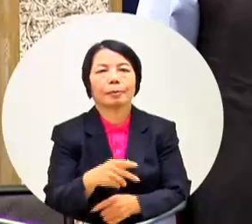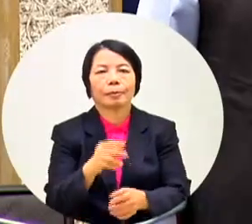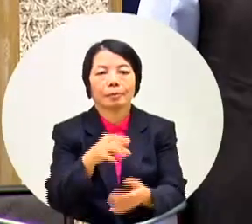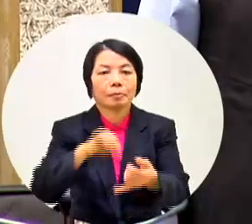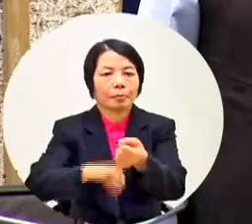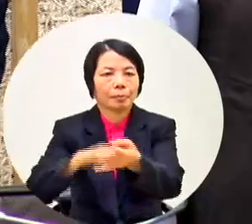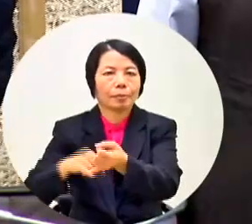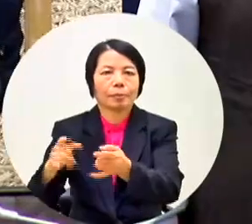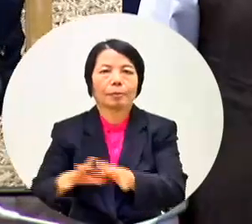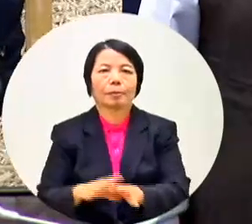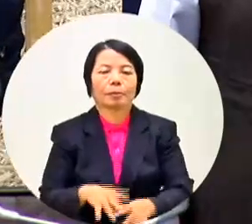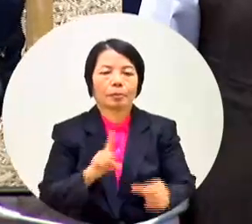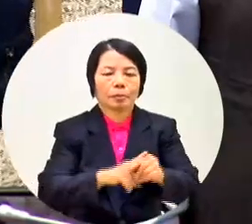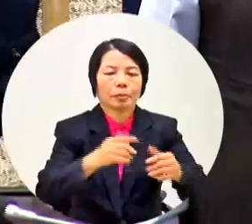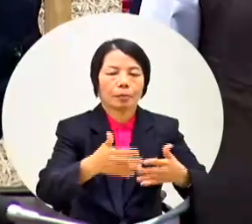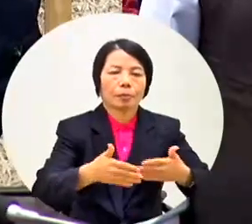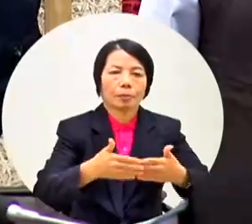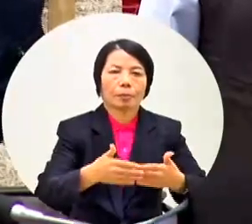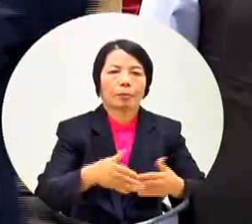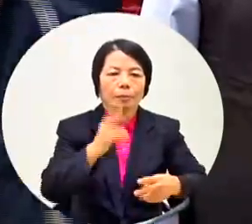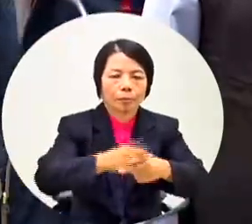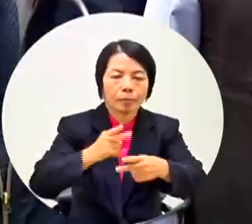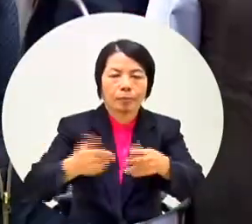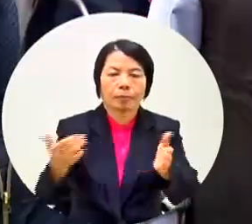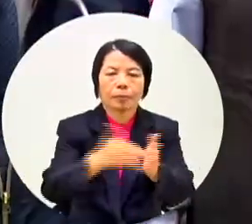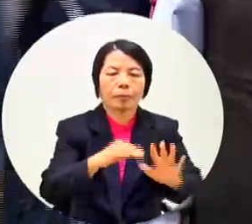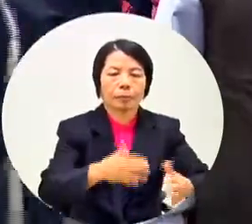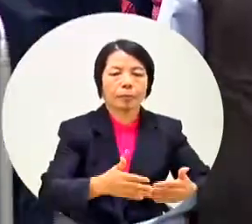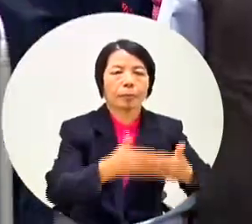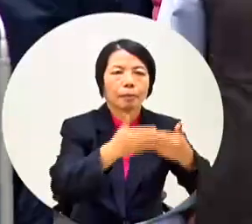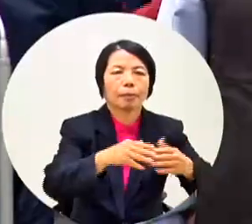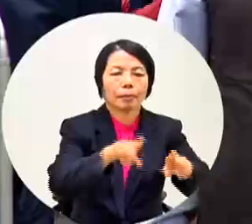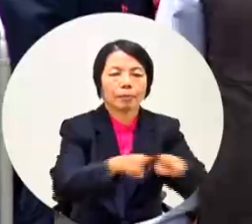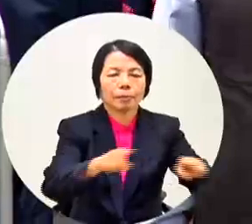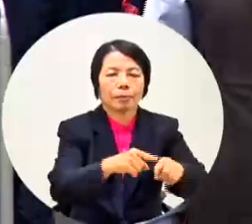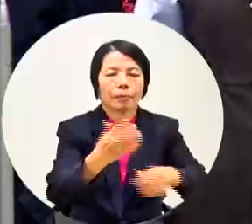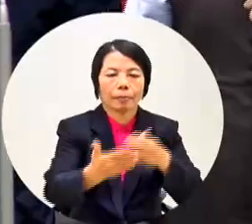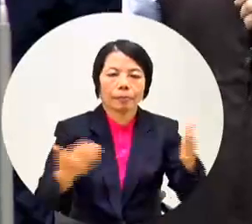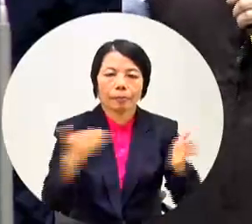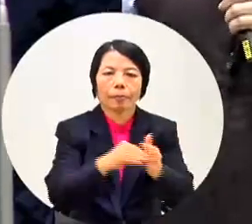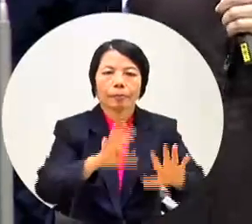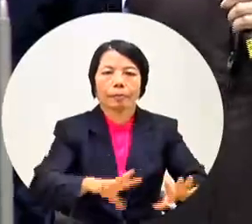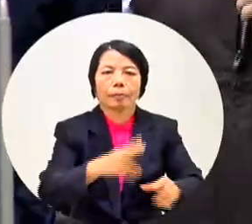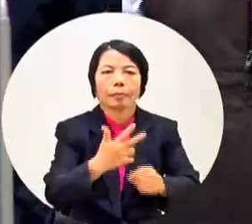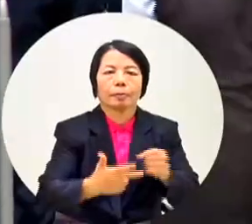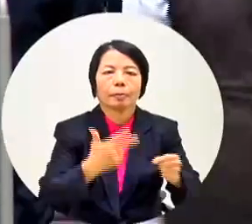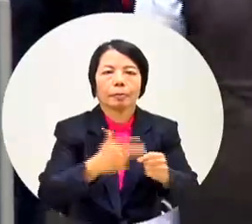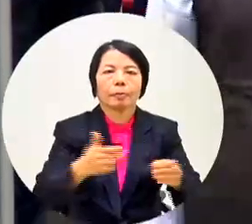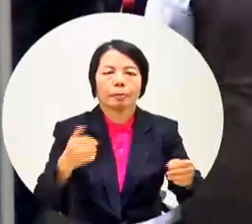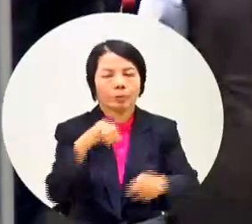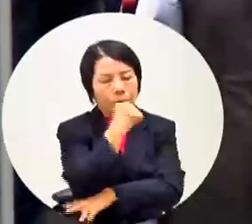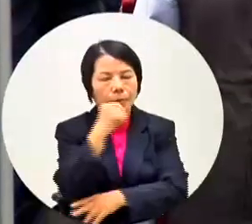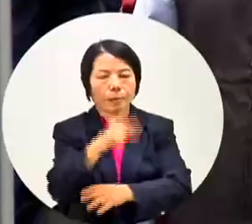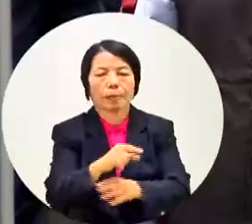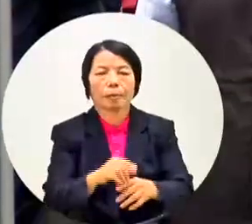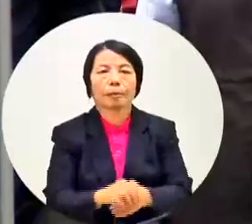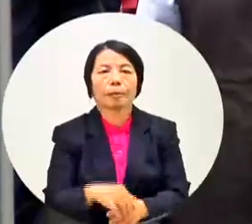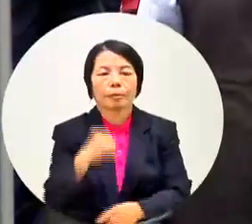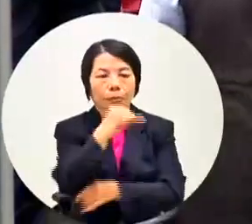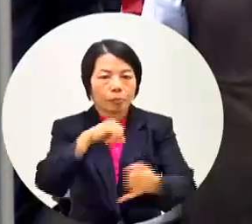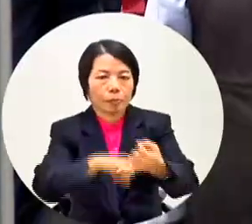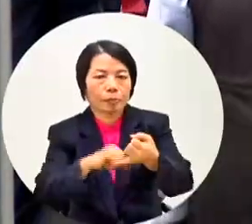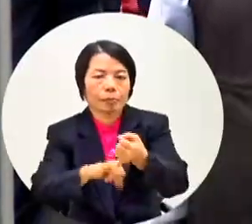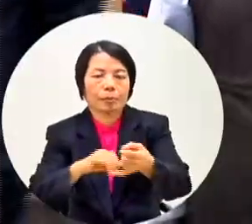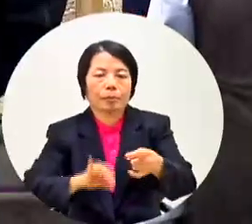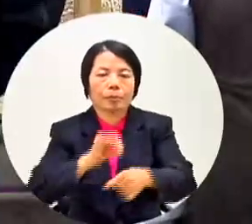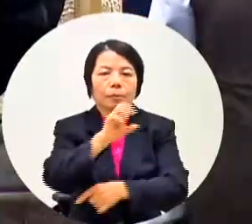名为汉品，总共七年了，第一次创下95%的住房率。福华酒店也是95%的住房率。暖冬专案